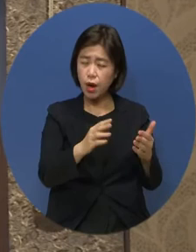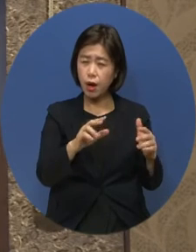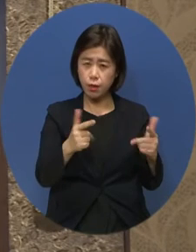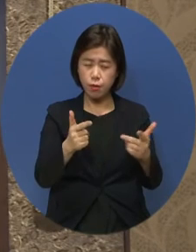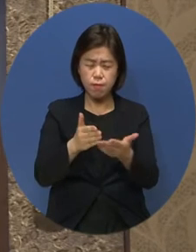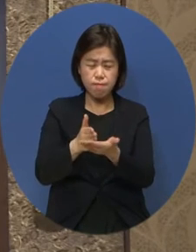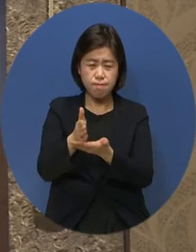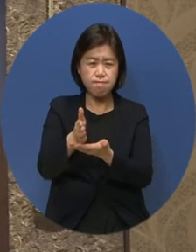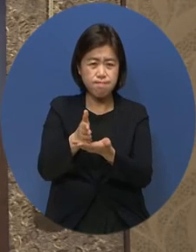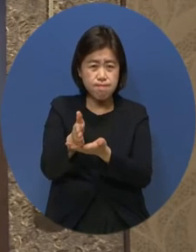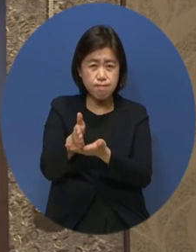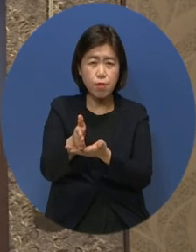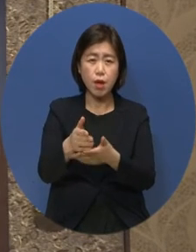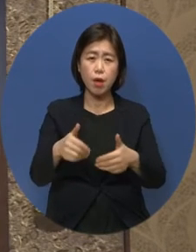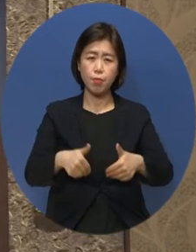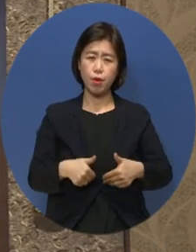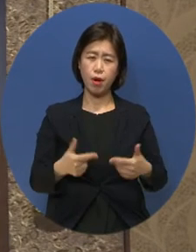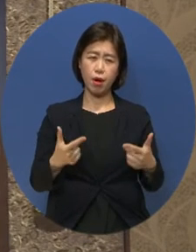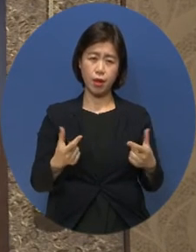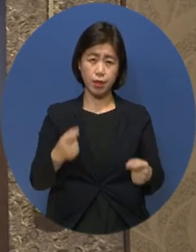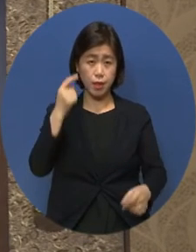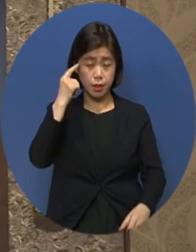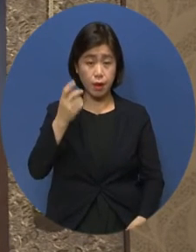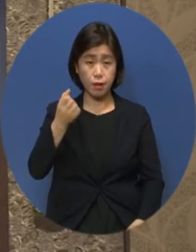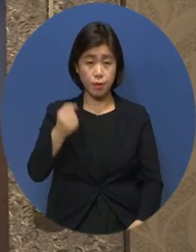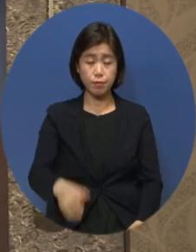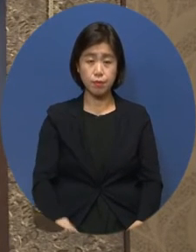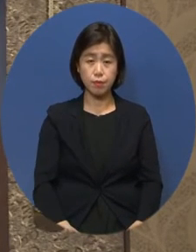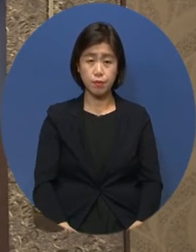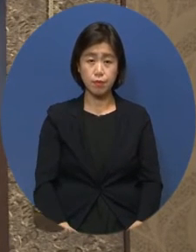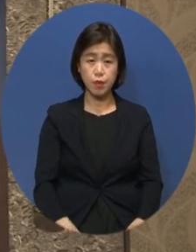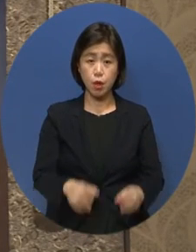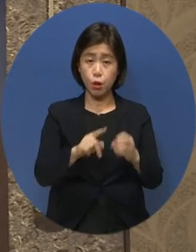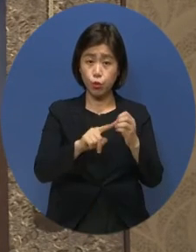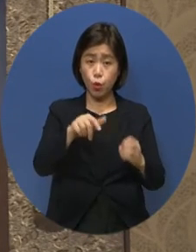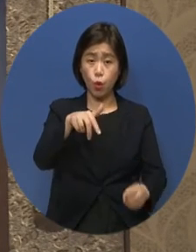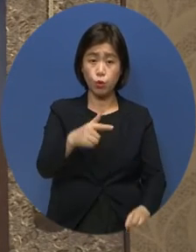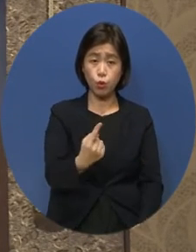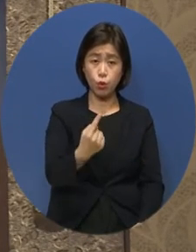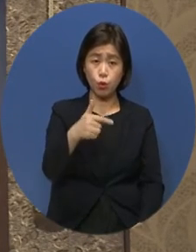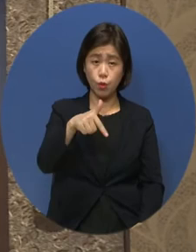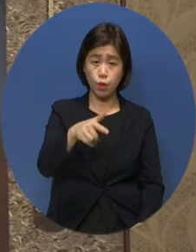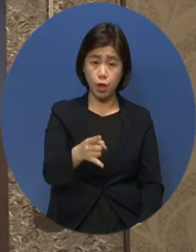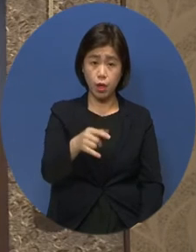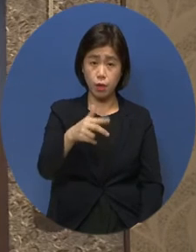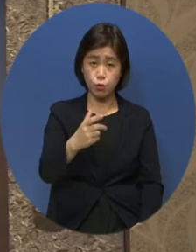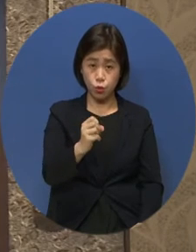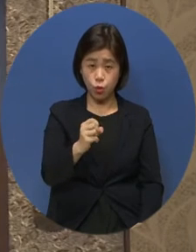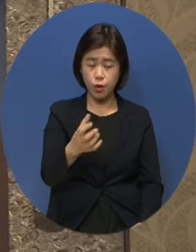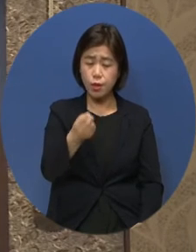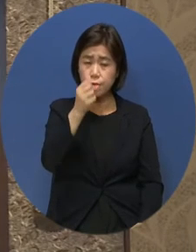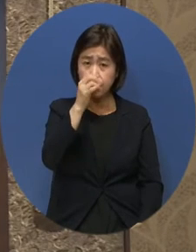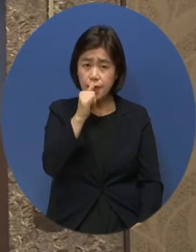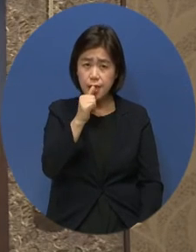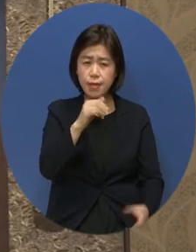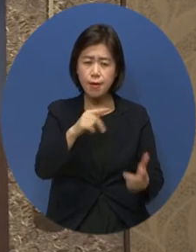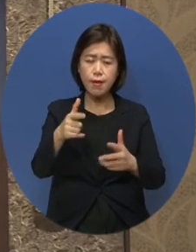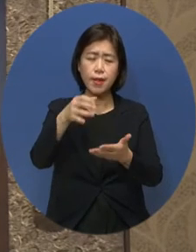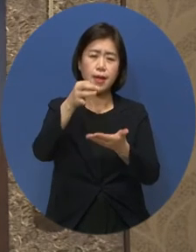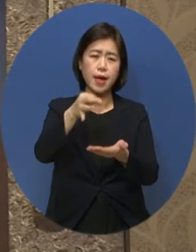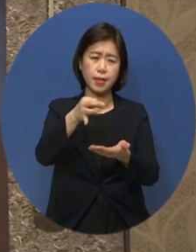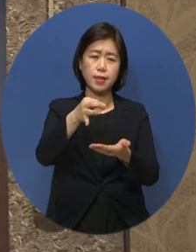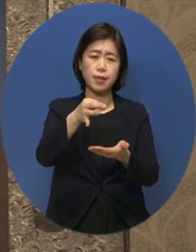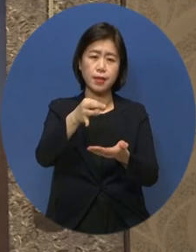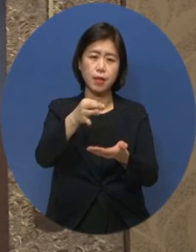않겠느냐 이적요 종이 가지고 있는 어마어마한 유무형의 자산을 복시 를 위해 좀 활용했으면